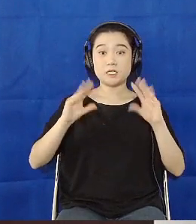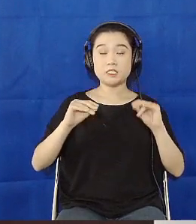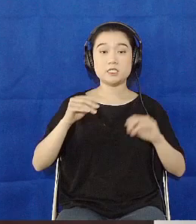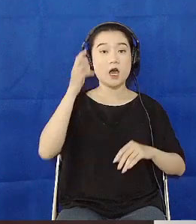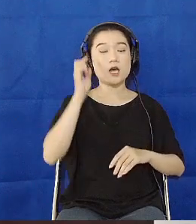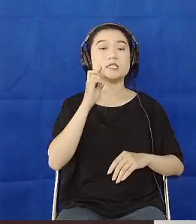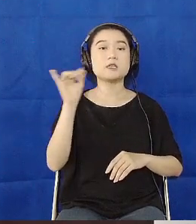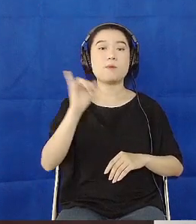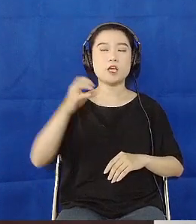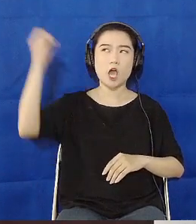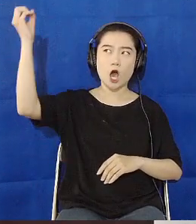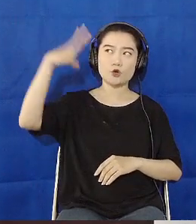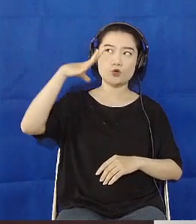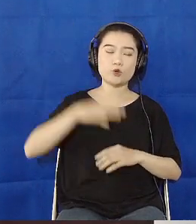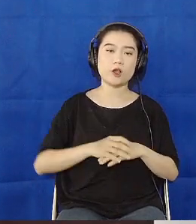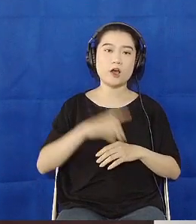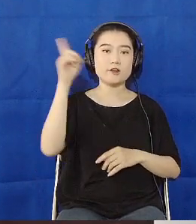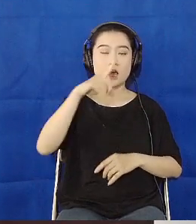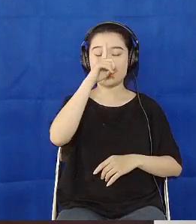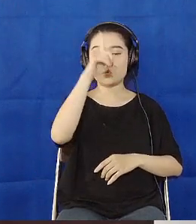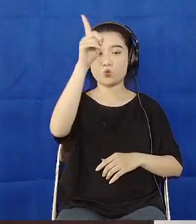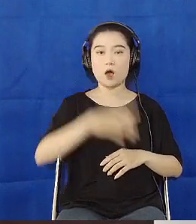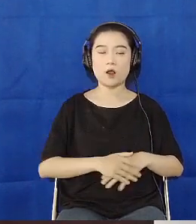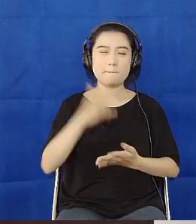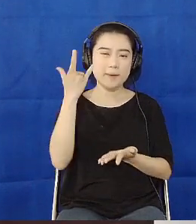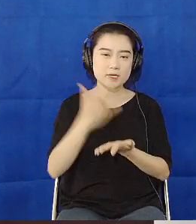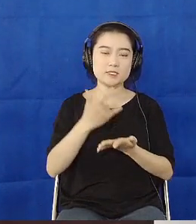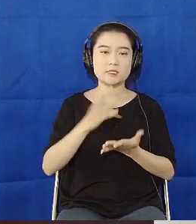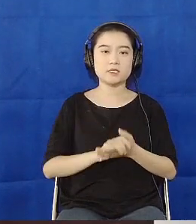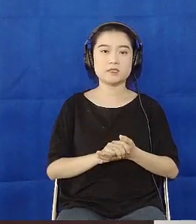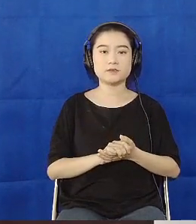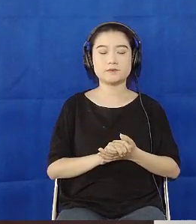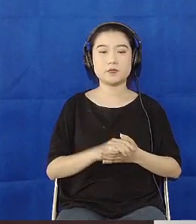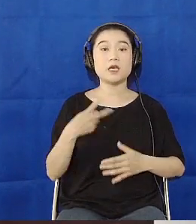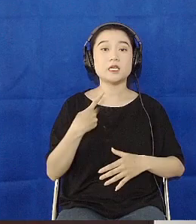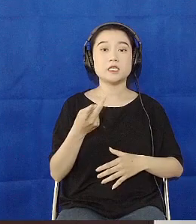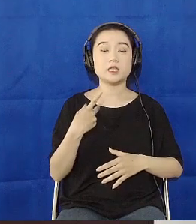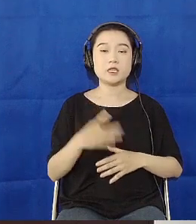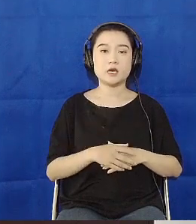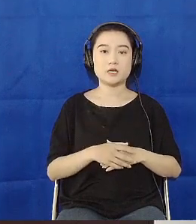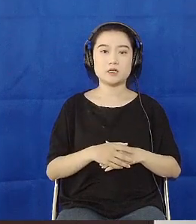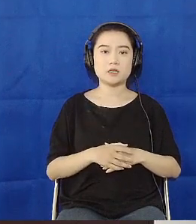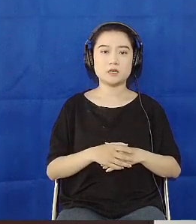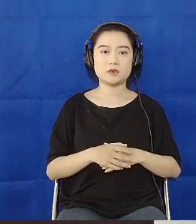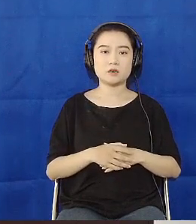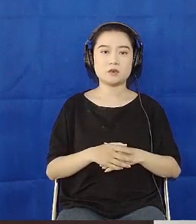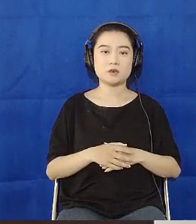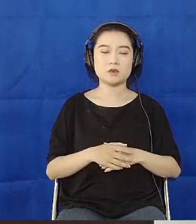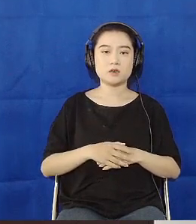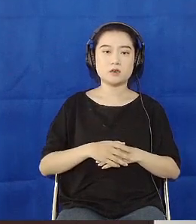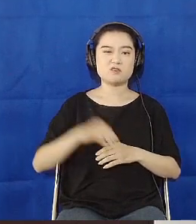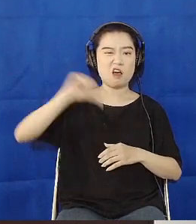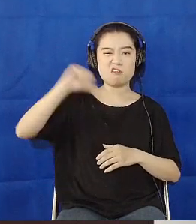tapi jauh lebih dari itu, akhirnya pastilah kita akan gagal mengerti